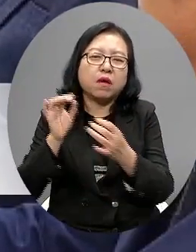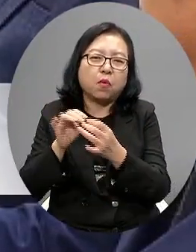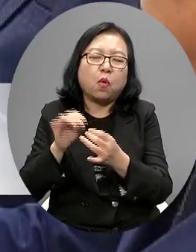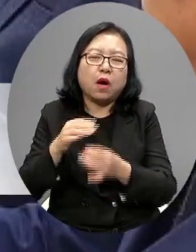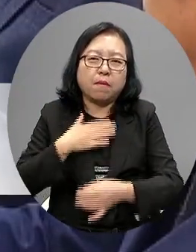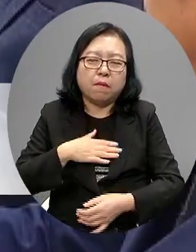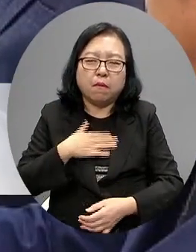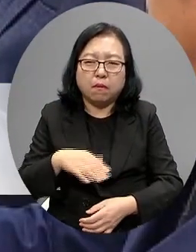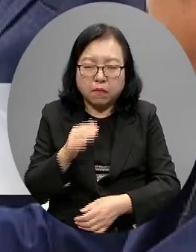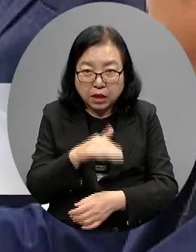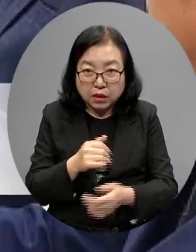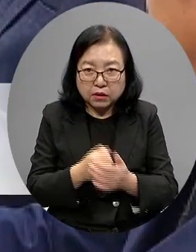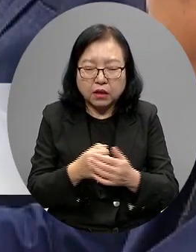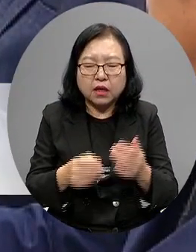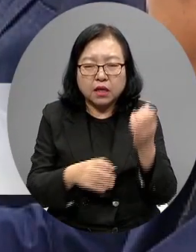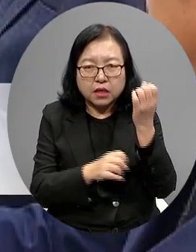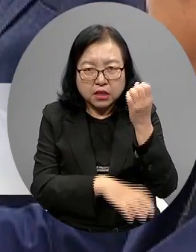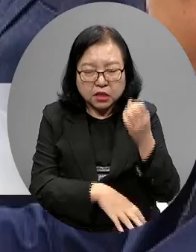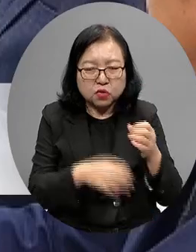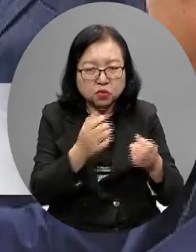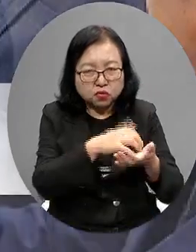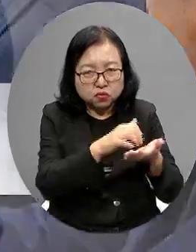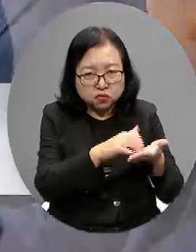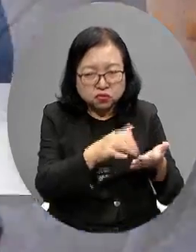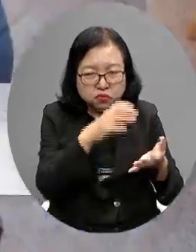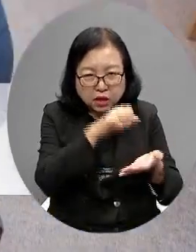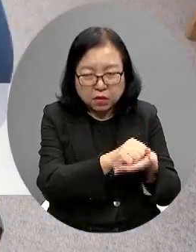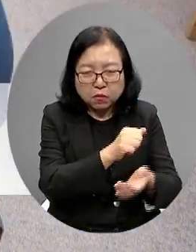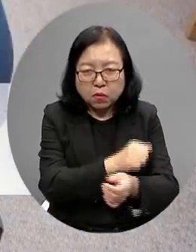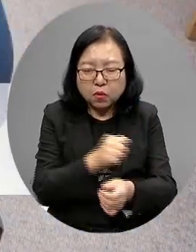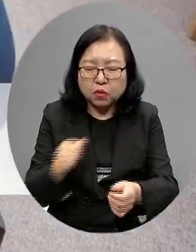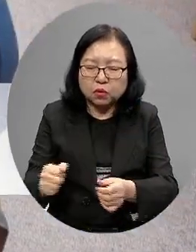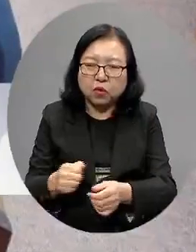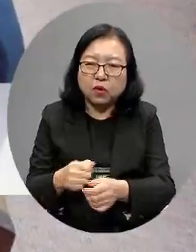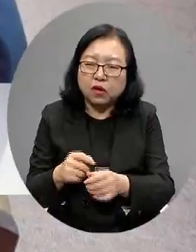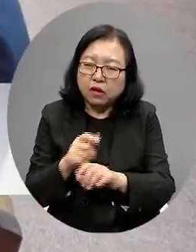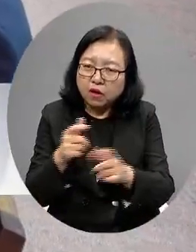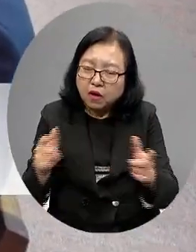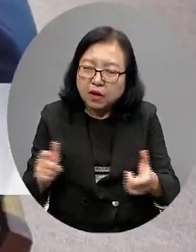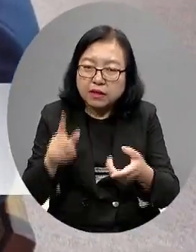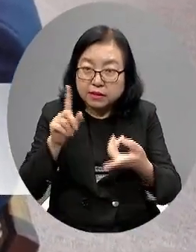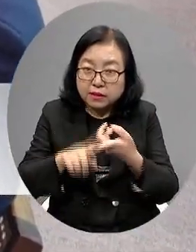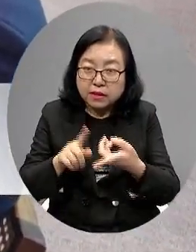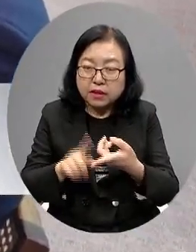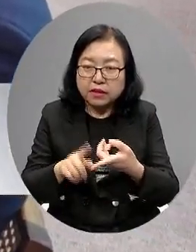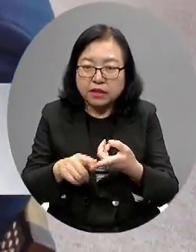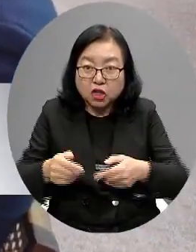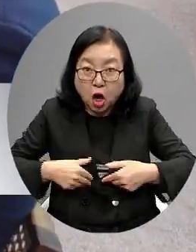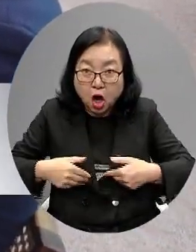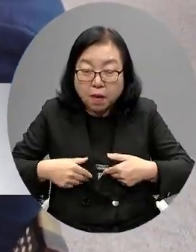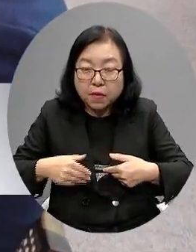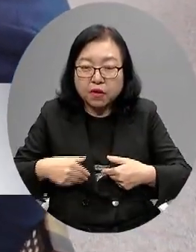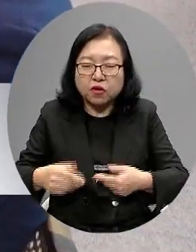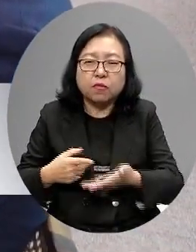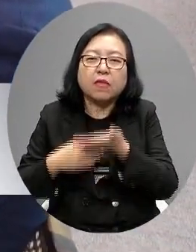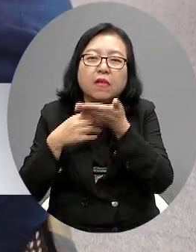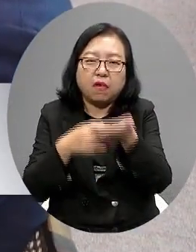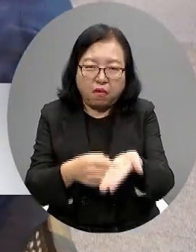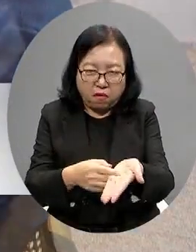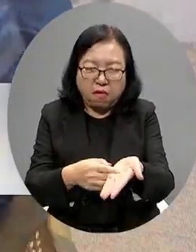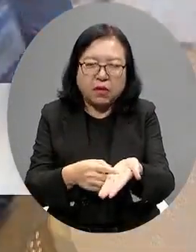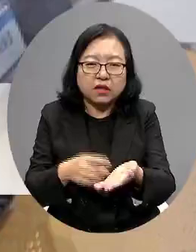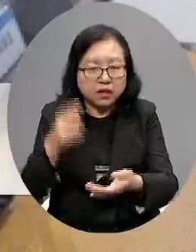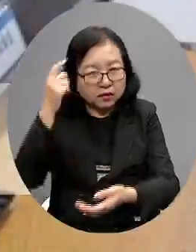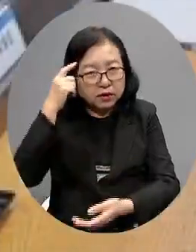교원 기초 정원제 교원 정원 항목 신설 등을 시도 교육감 협의회에 건의하겠다고 말했습니다 교원